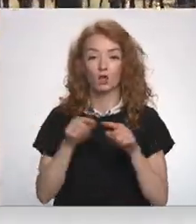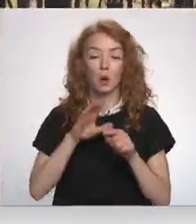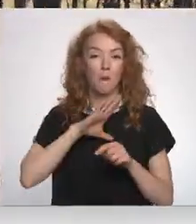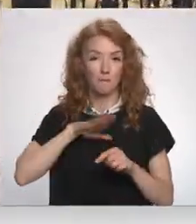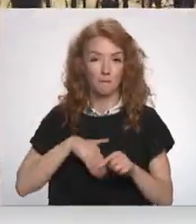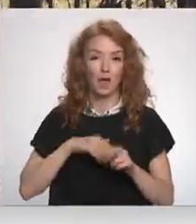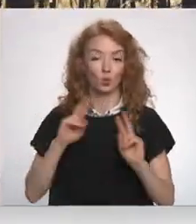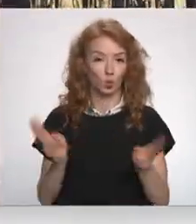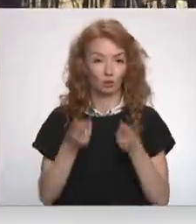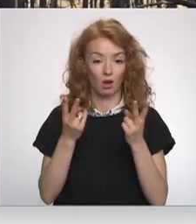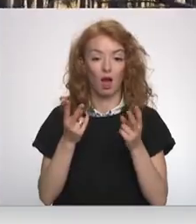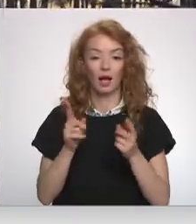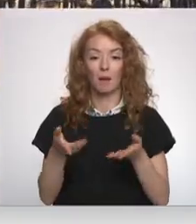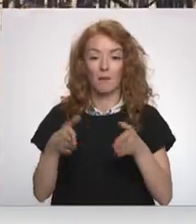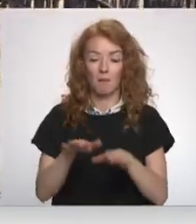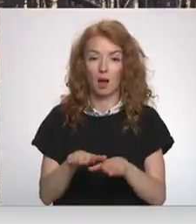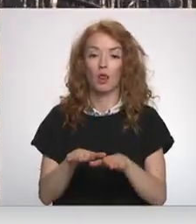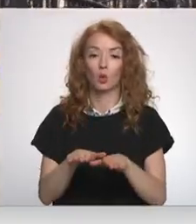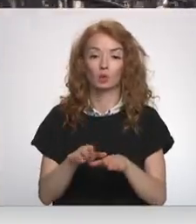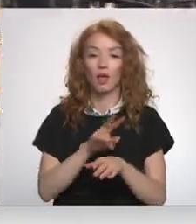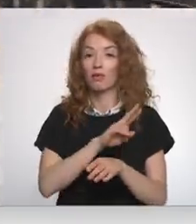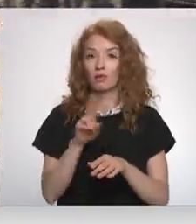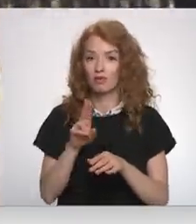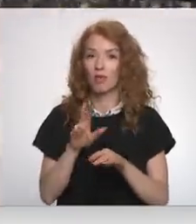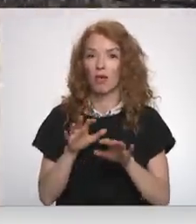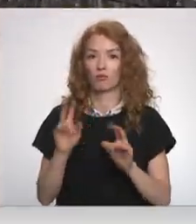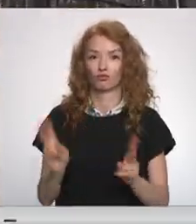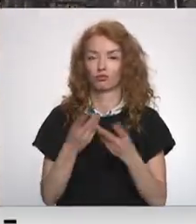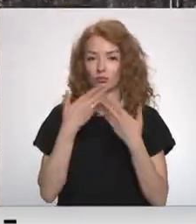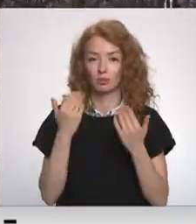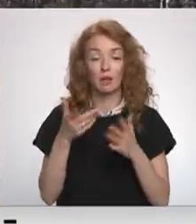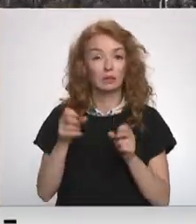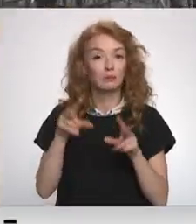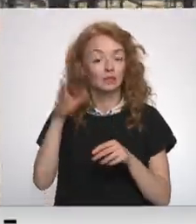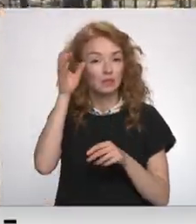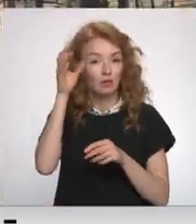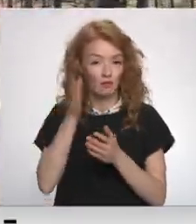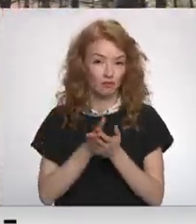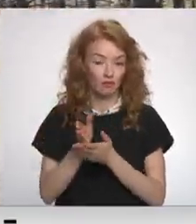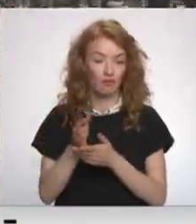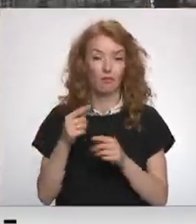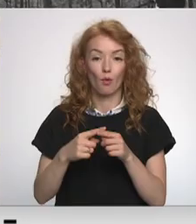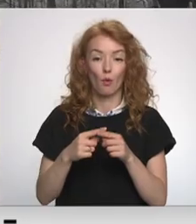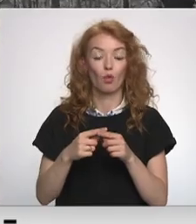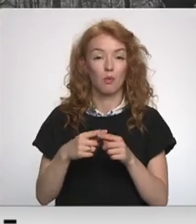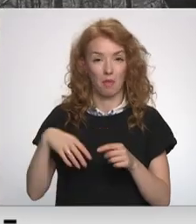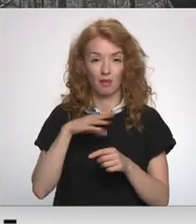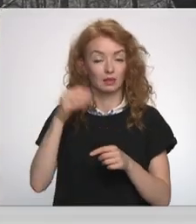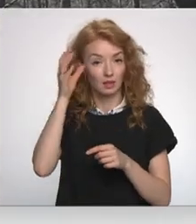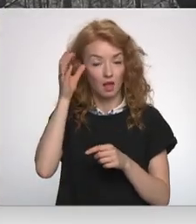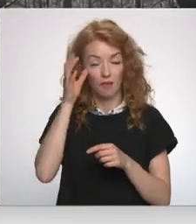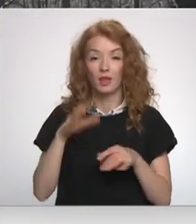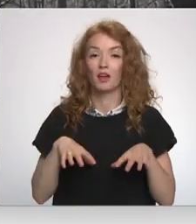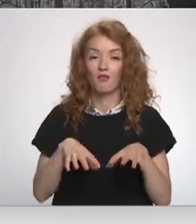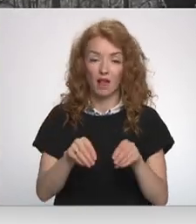meža ugunsgrēka, kas ir atstāta neskarta, taču tas ir darīts ar zinātnisku nolūku. Silavas zinātnieki tad arī